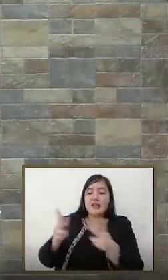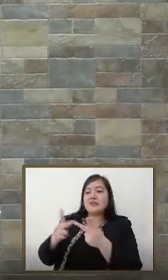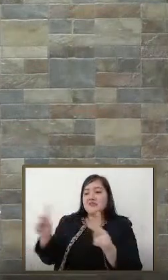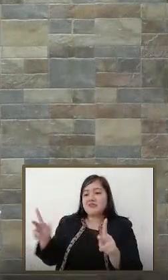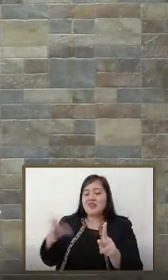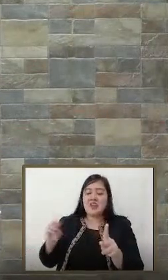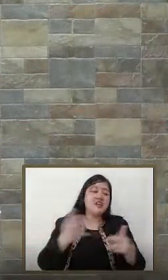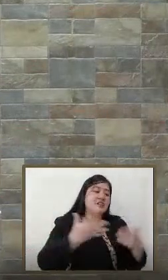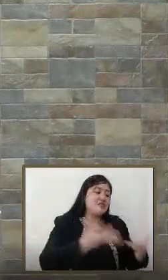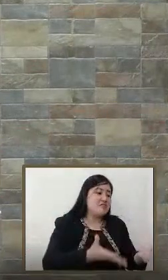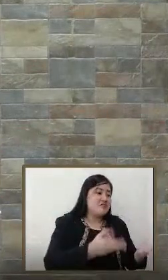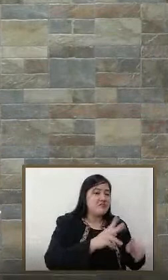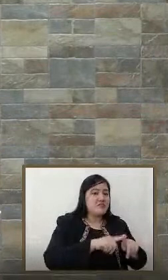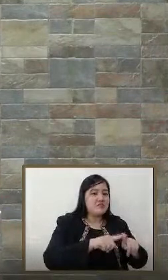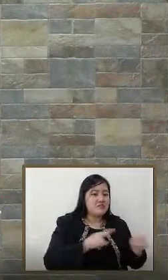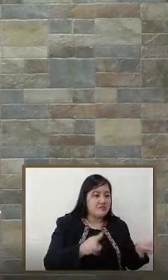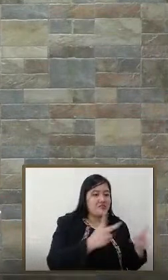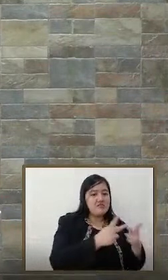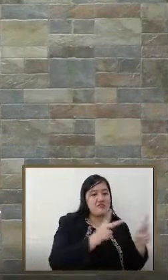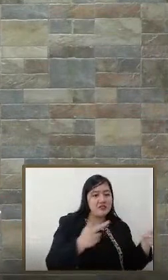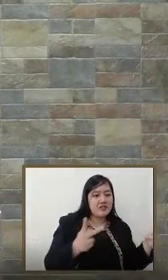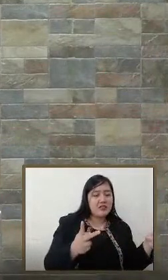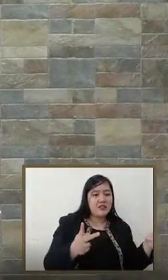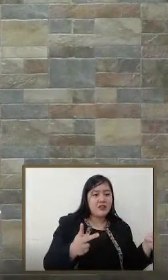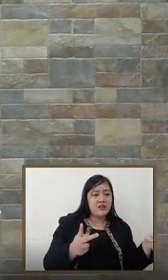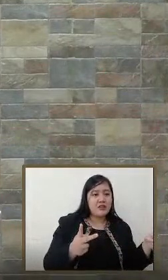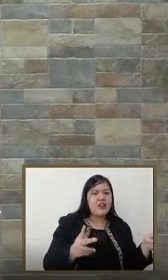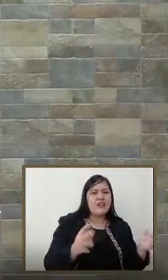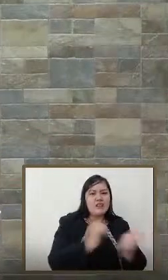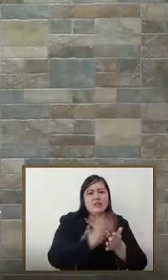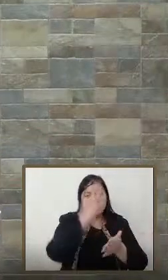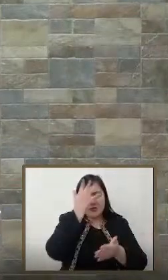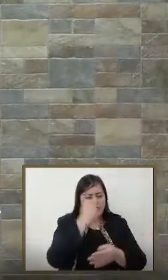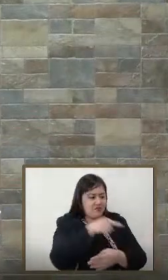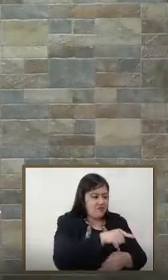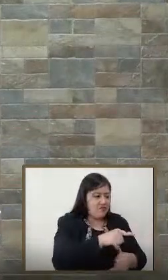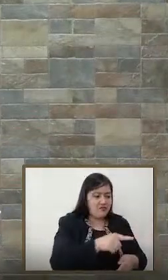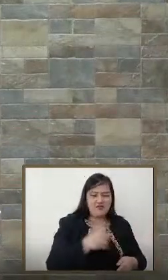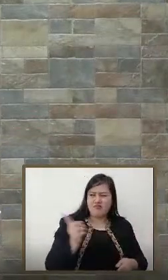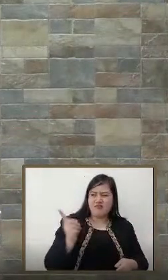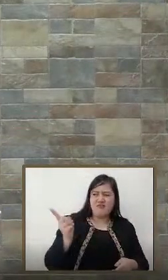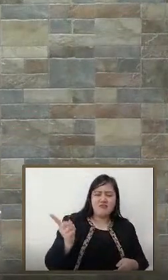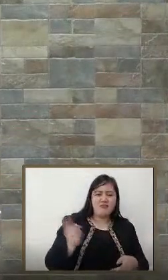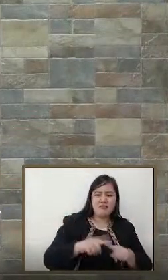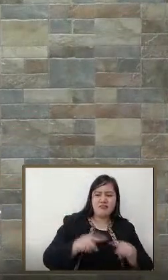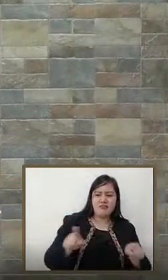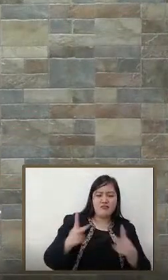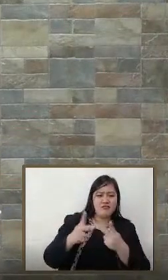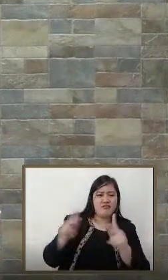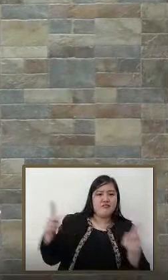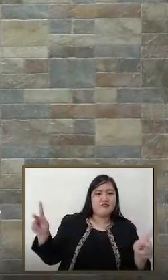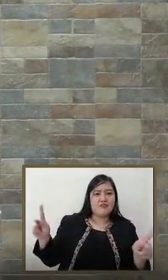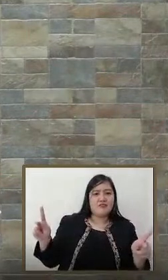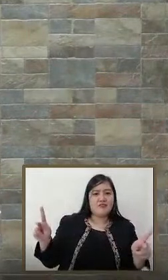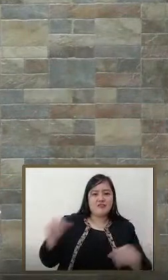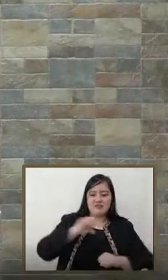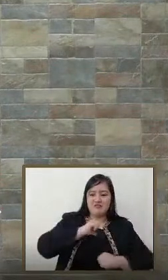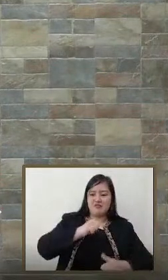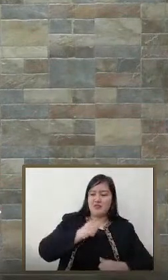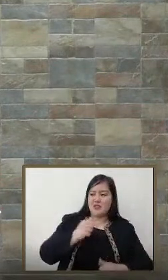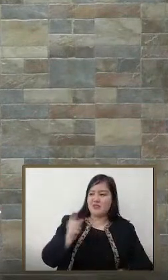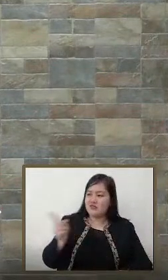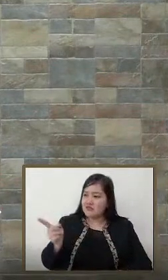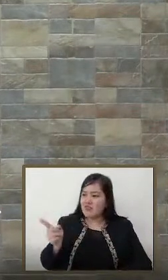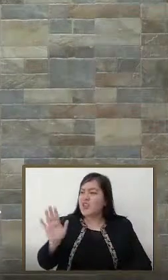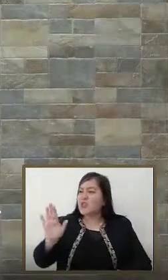this. You know? Mga ganun, medyo nalutungan ng konti. Kunyari, hindi niya naintindihan. Para lamang sabihin at ipaalam sa kanya na yung